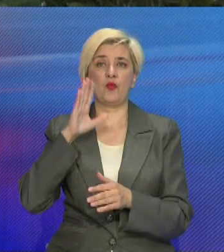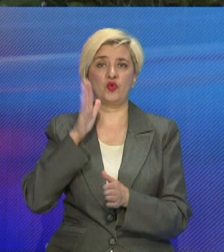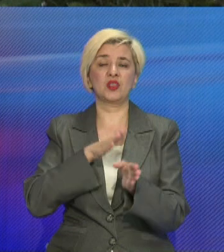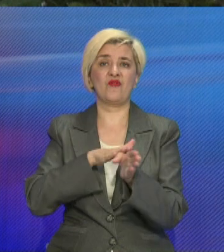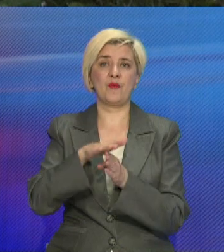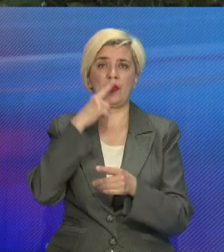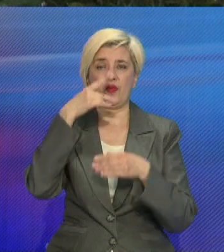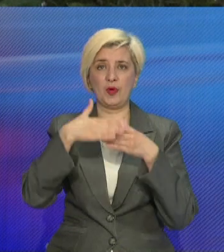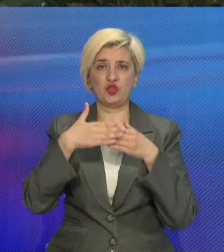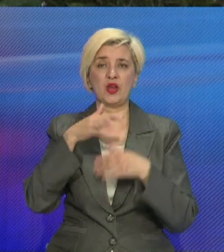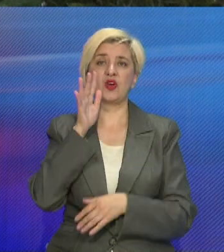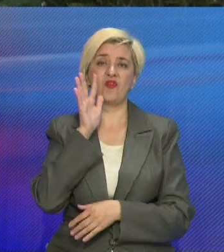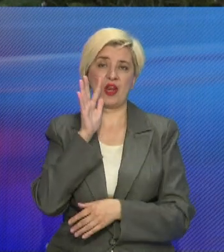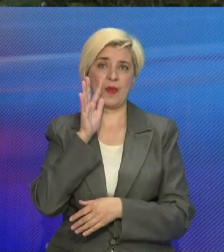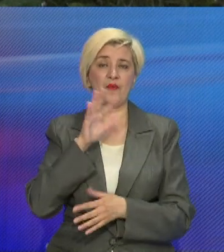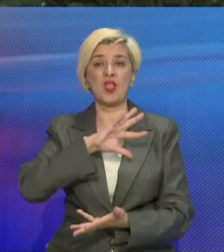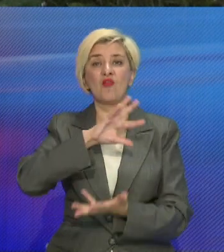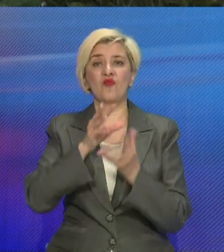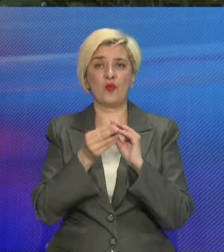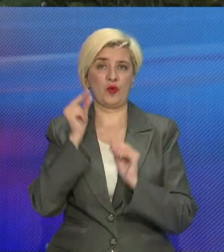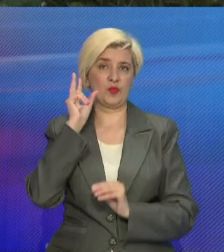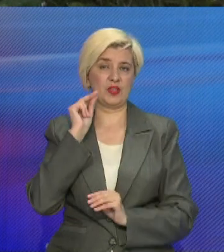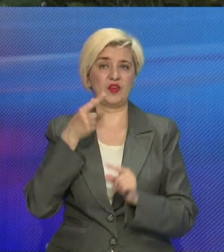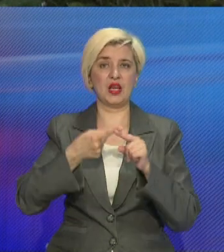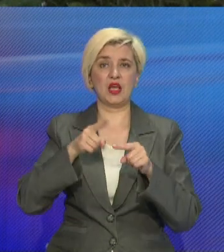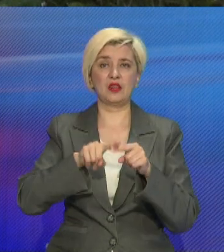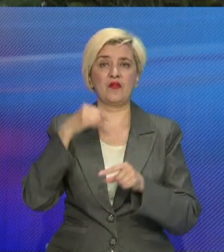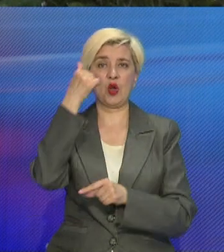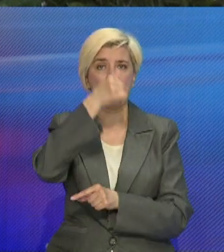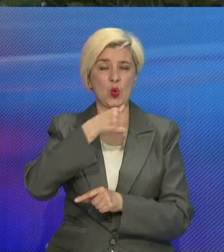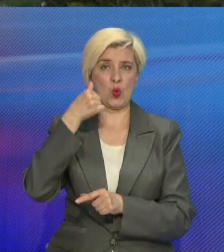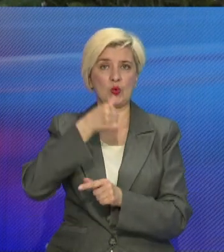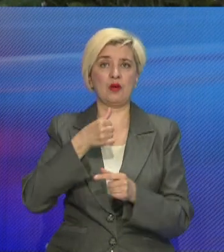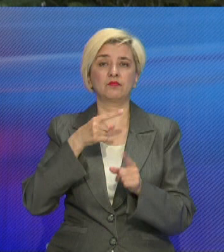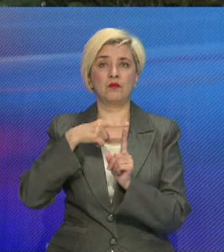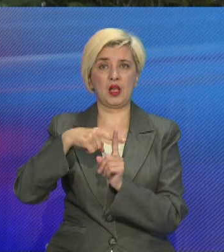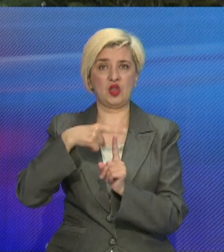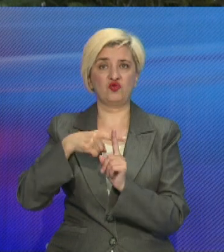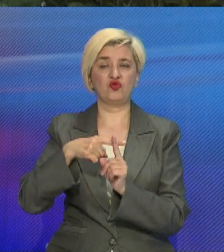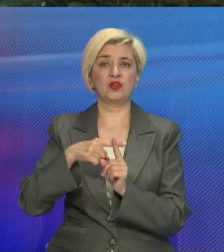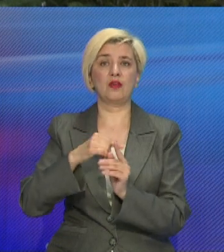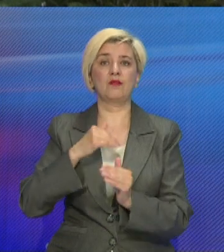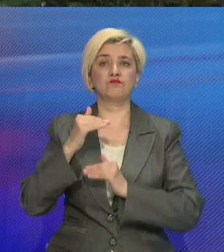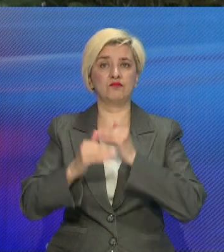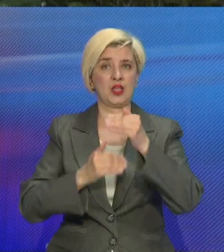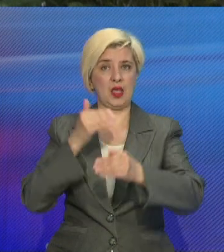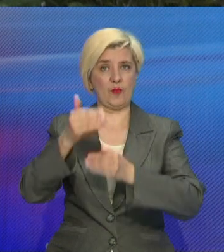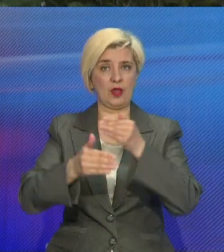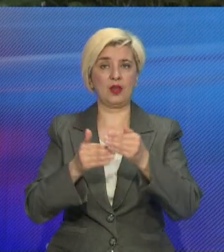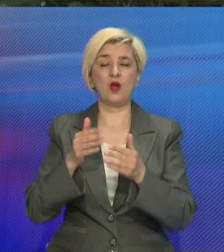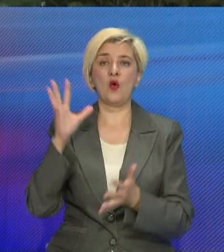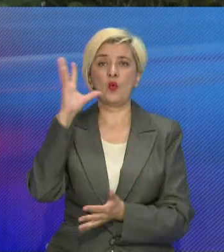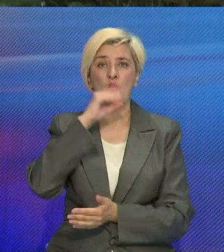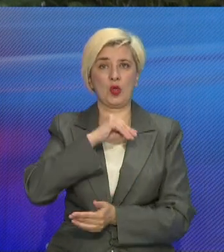время. В общем, цифры этого года идут с положительной динамикой. Удалось сделать